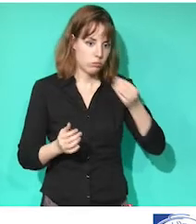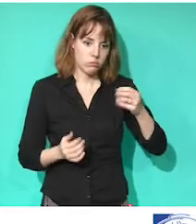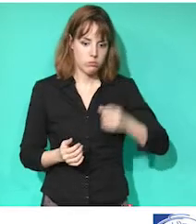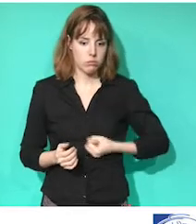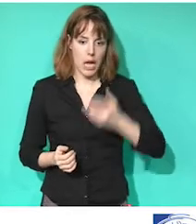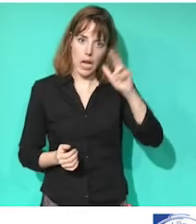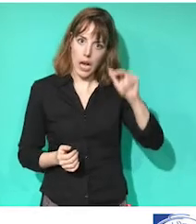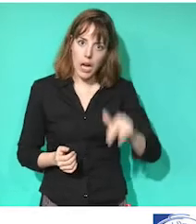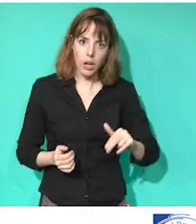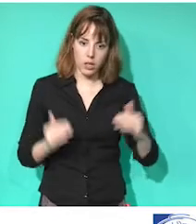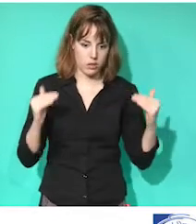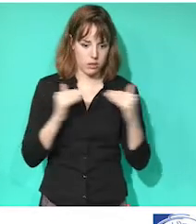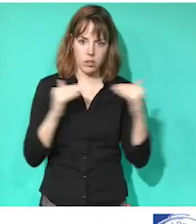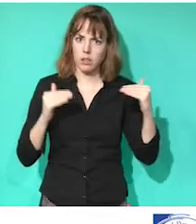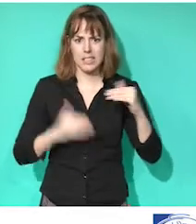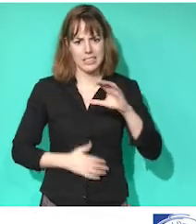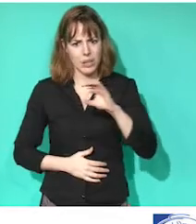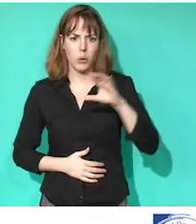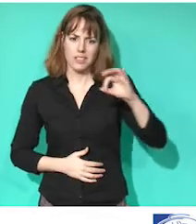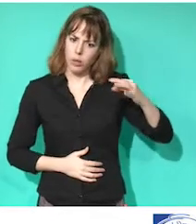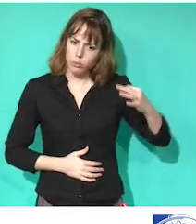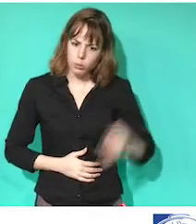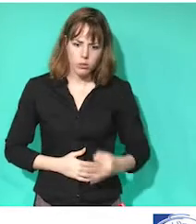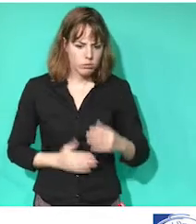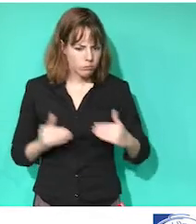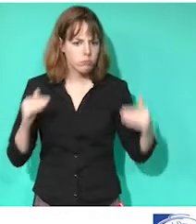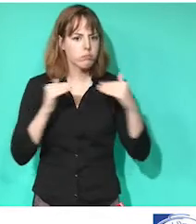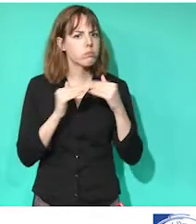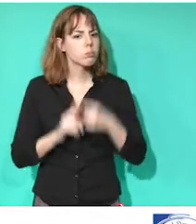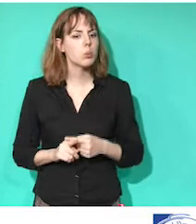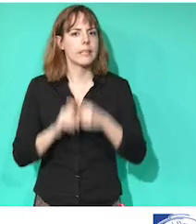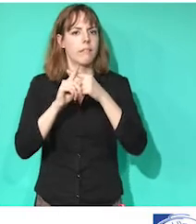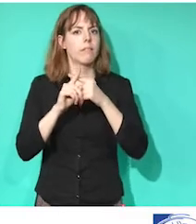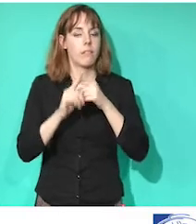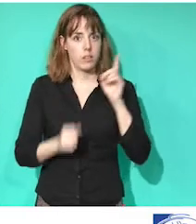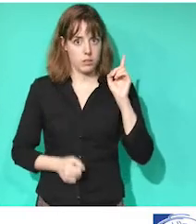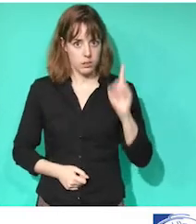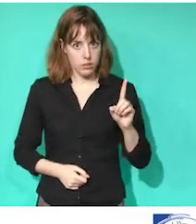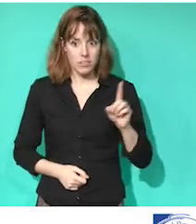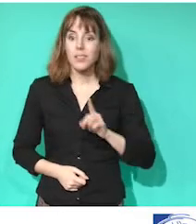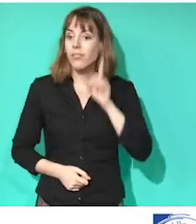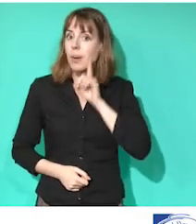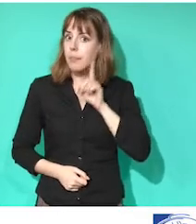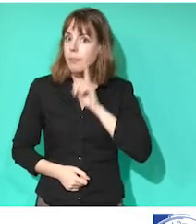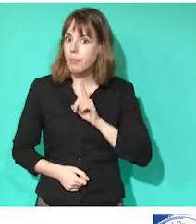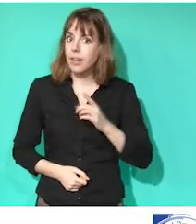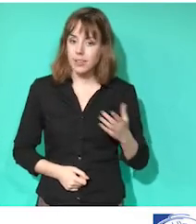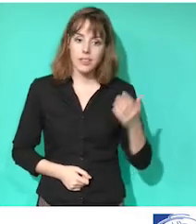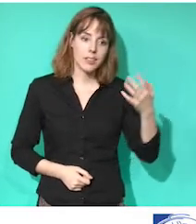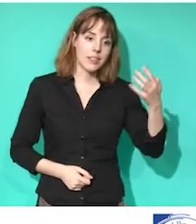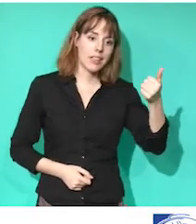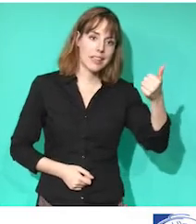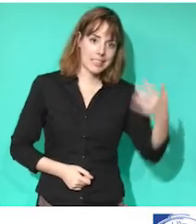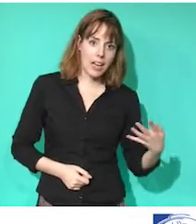artistiques confondus, les promotions sont aujourd'hui strictement paritaires, ce qui est positif. Mmh. Pourtant, les femmes représentent aujourd'hui un quart et un tiers